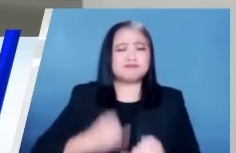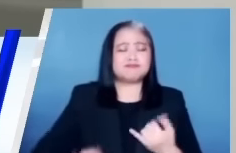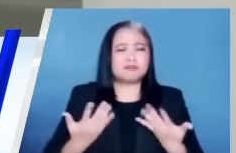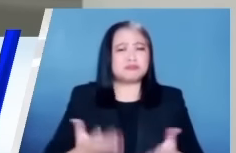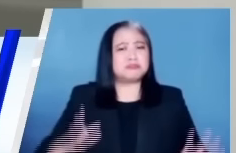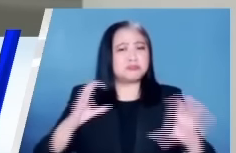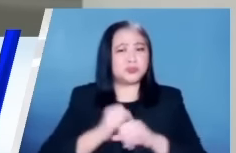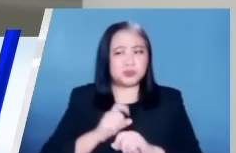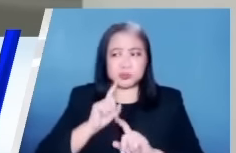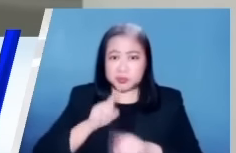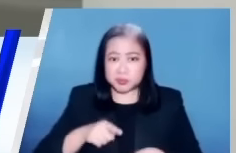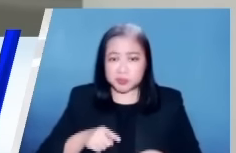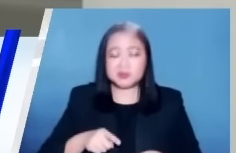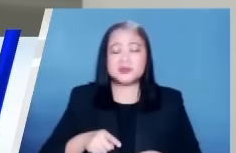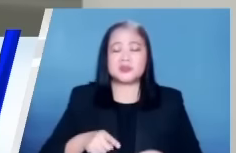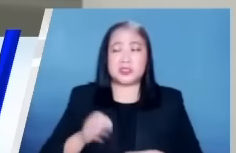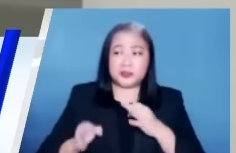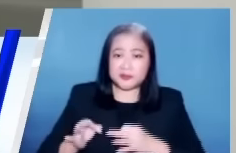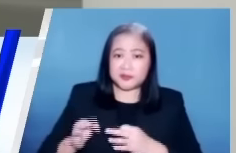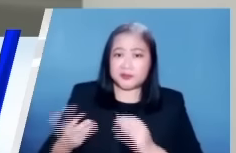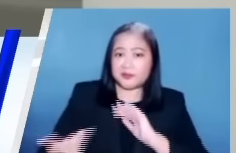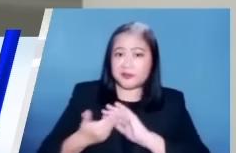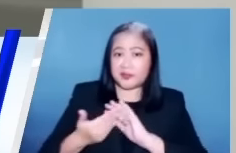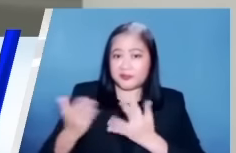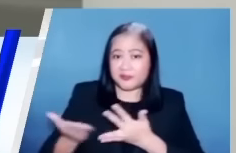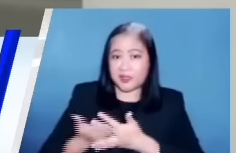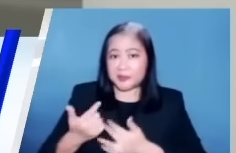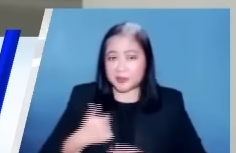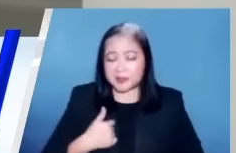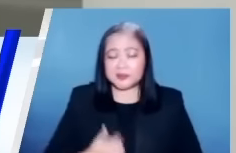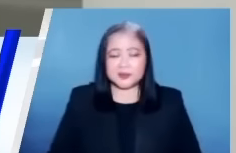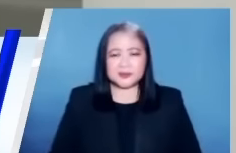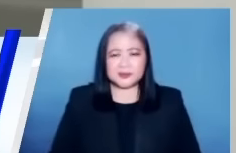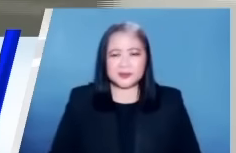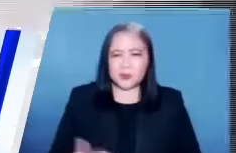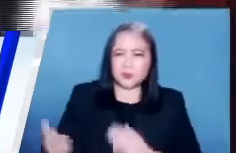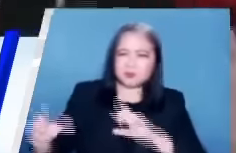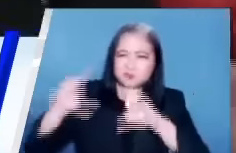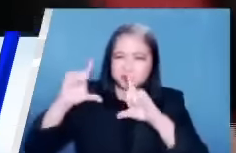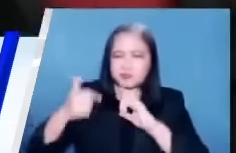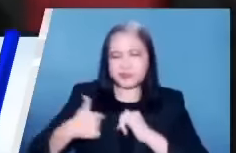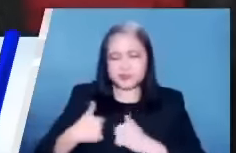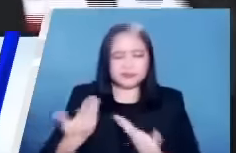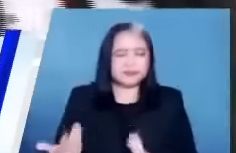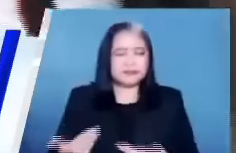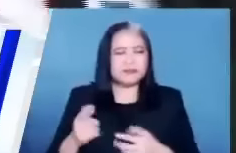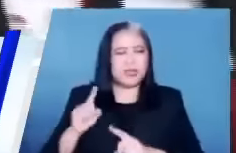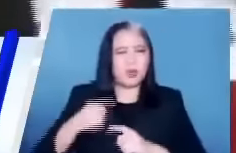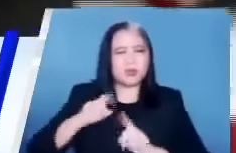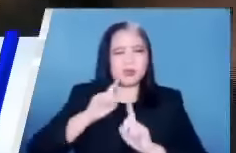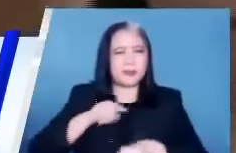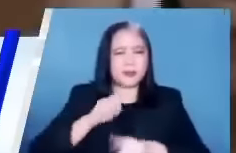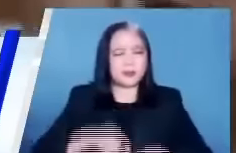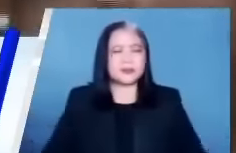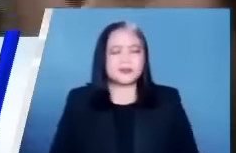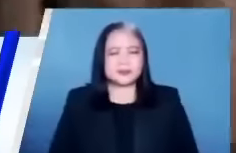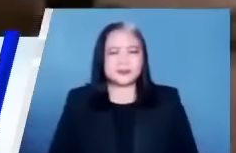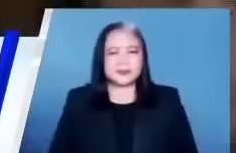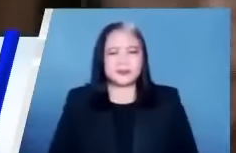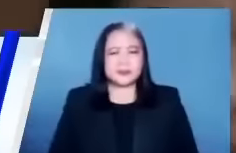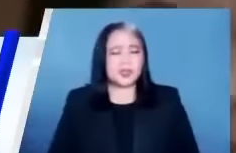kung ano yung mga inaakusa nila sa akin kasama sa grounds ng mga impeachment